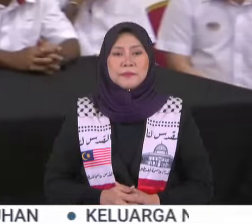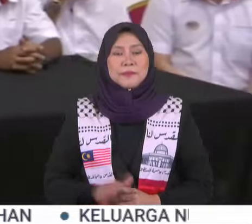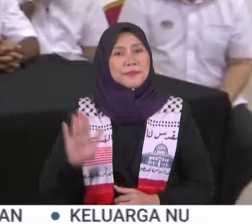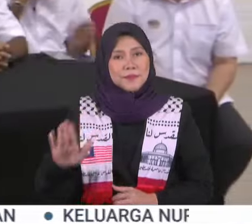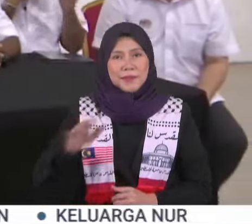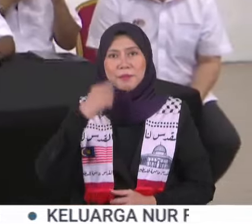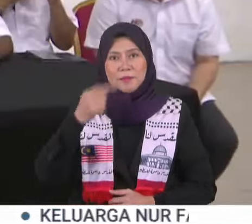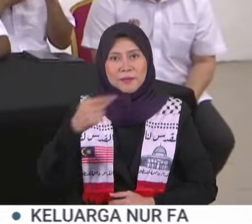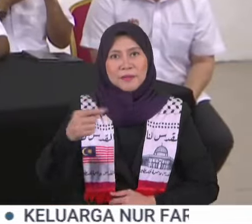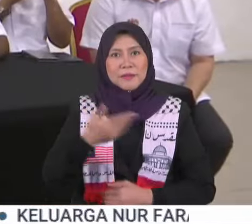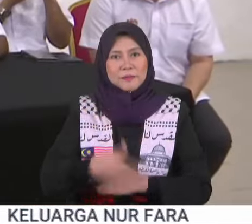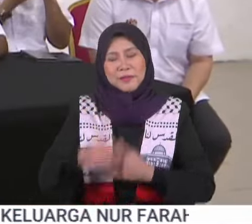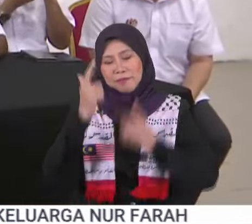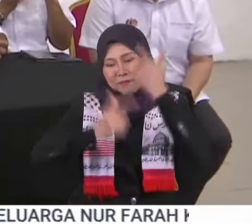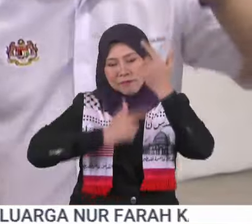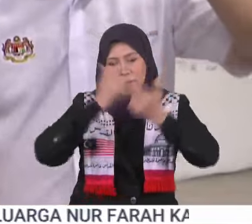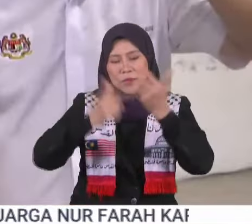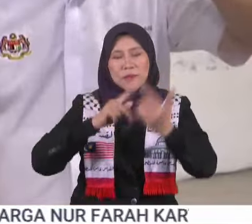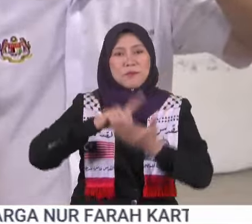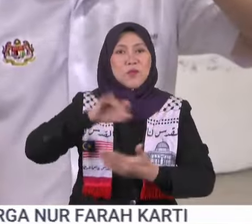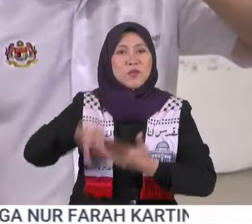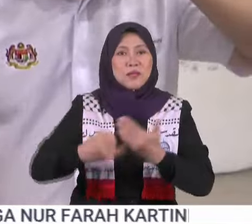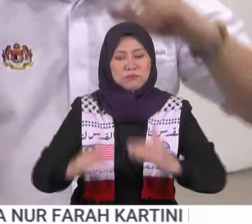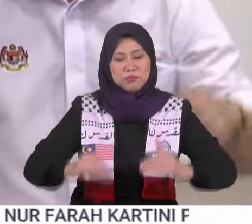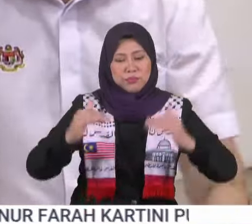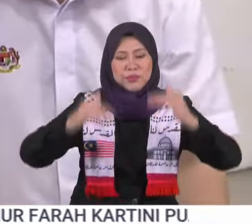Ngah berkata demikian selepas sesi lawatan ke projek menaik